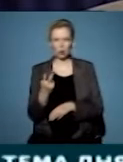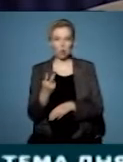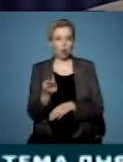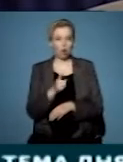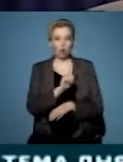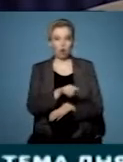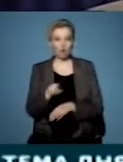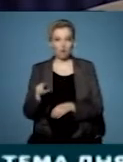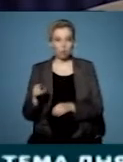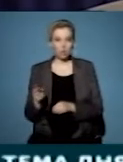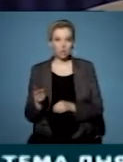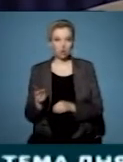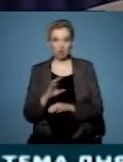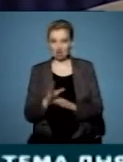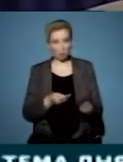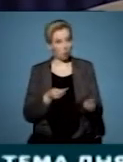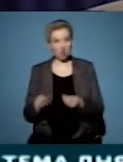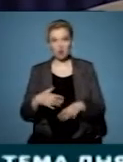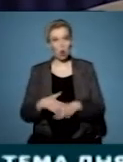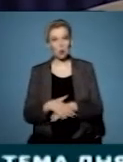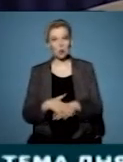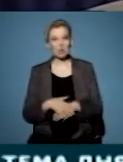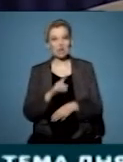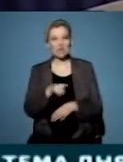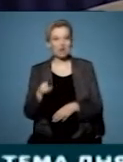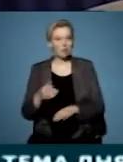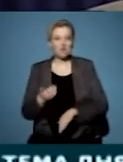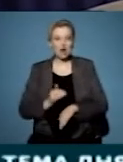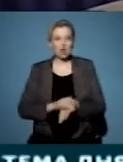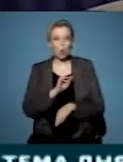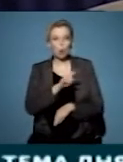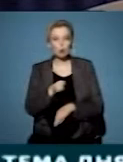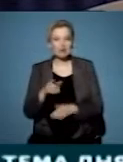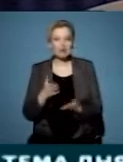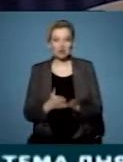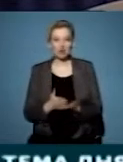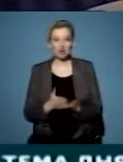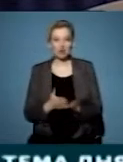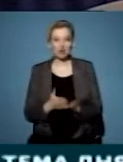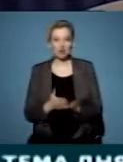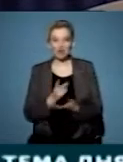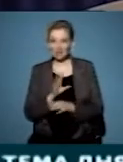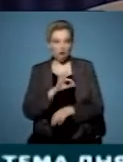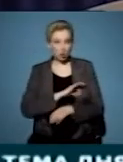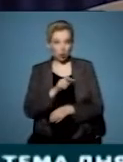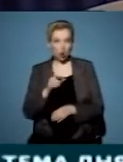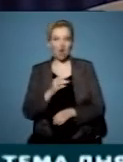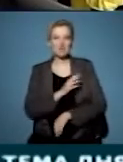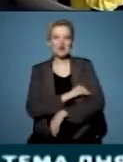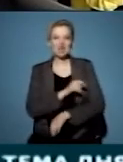вони не подавали розрахунки. Там фактично у них є не юридичні особи, а